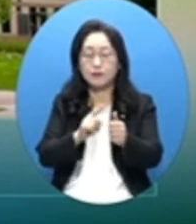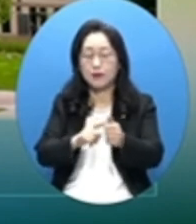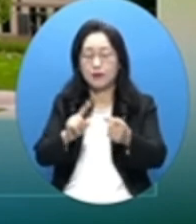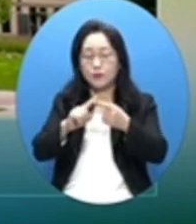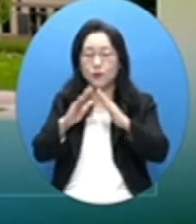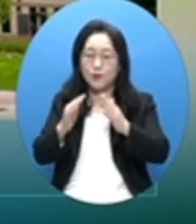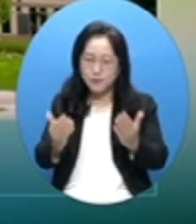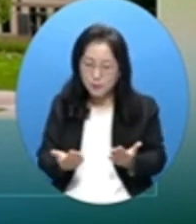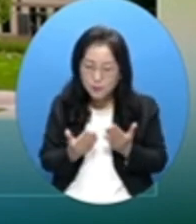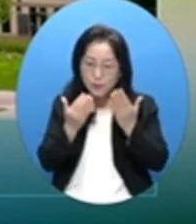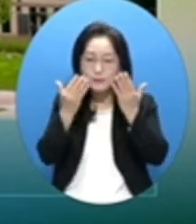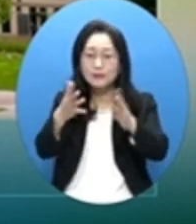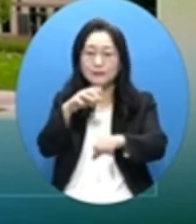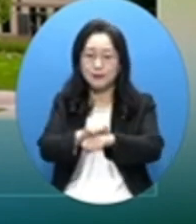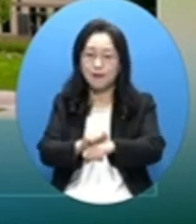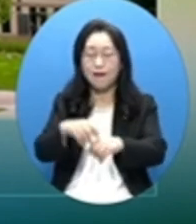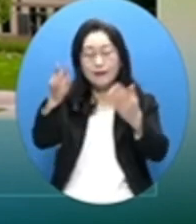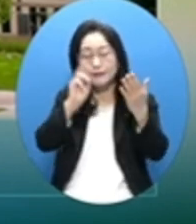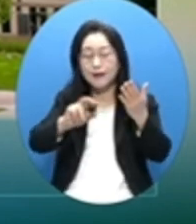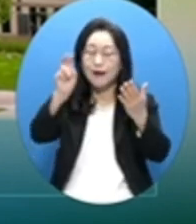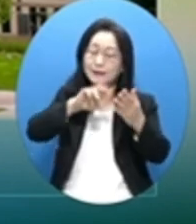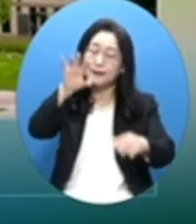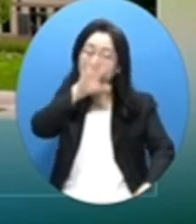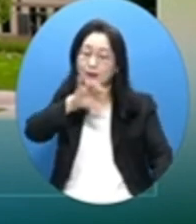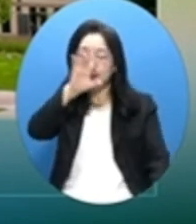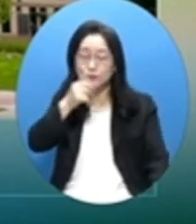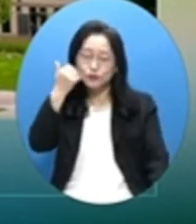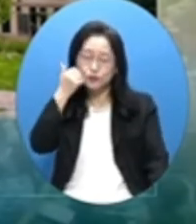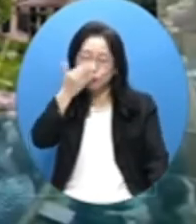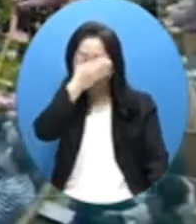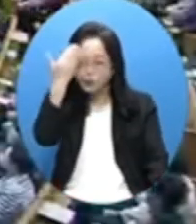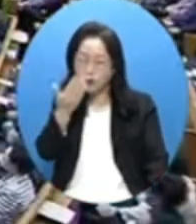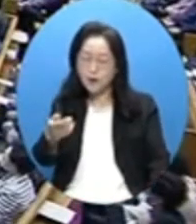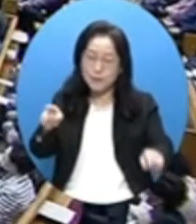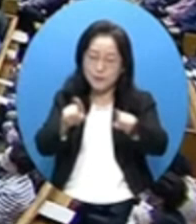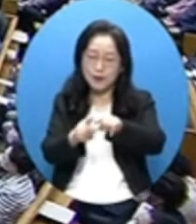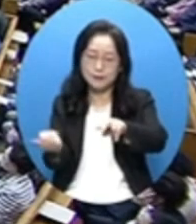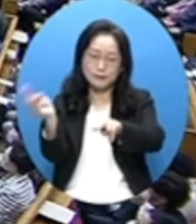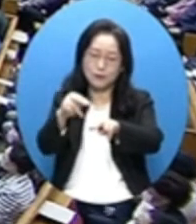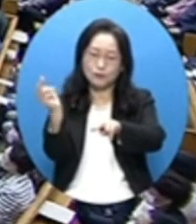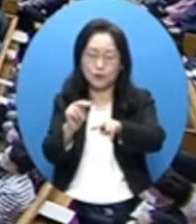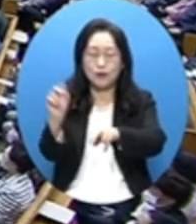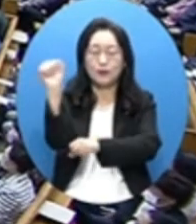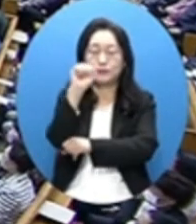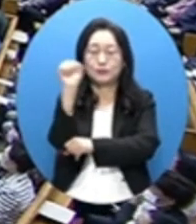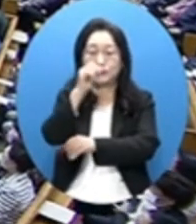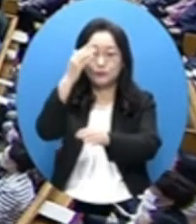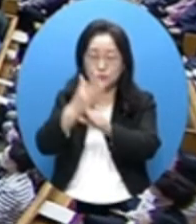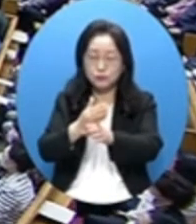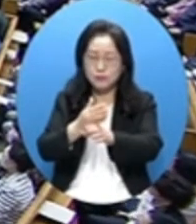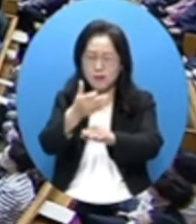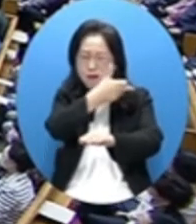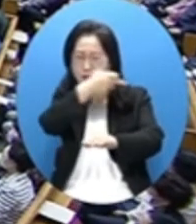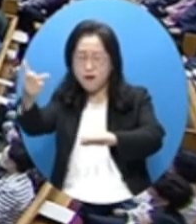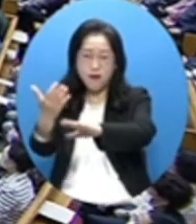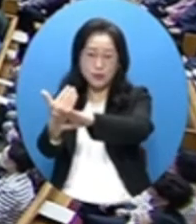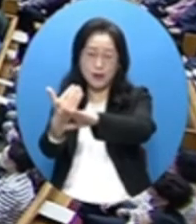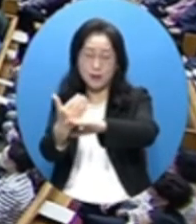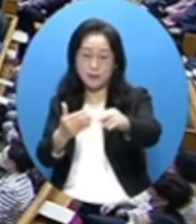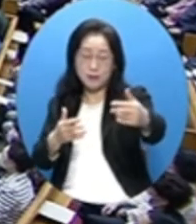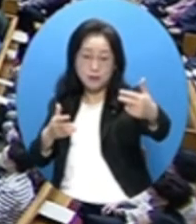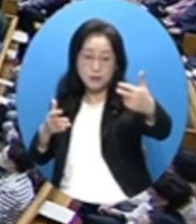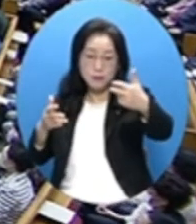해서 찬양대 연습하던 청년들을 태워 가지고 가든 중에 대형 트럭이 찾을 건너와서